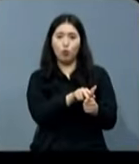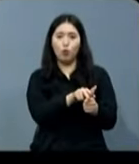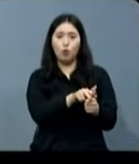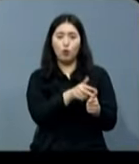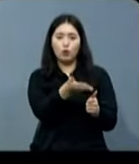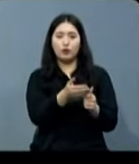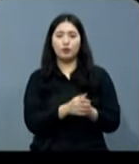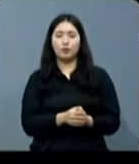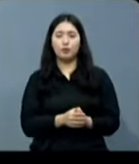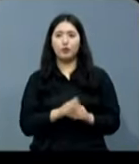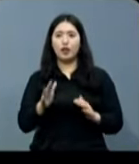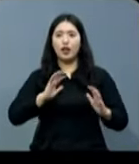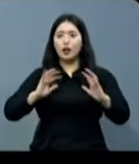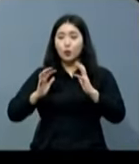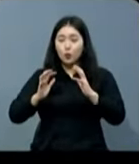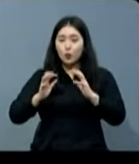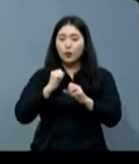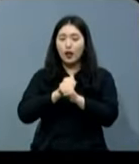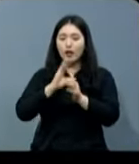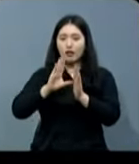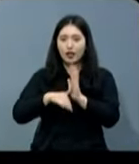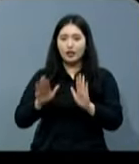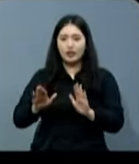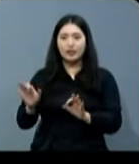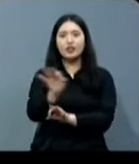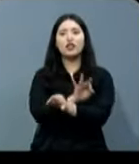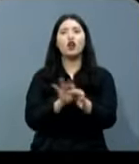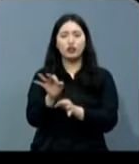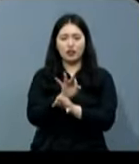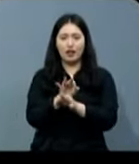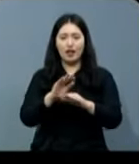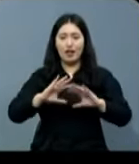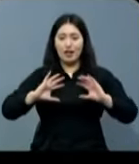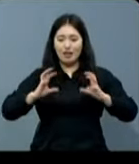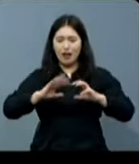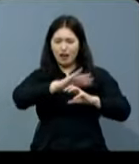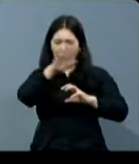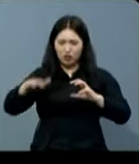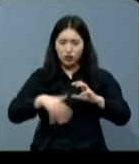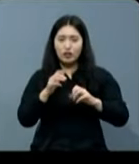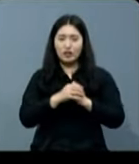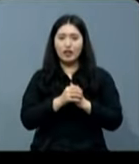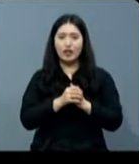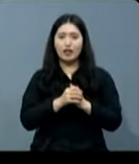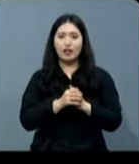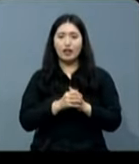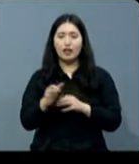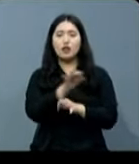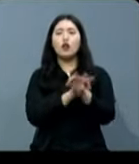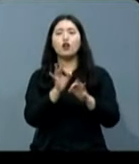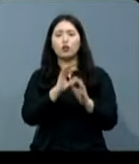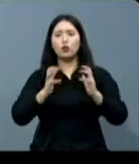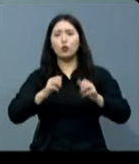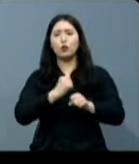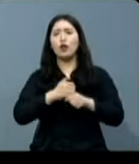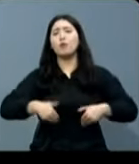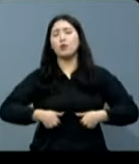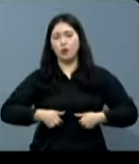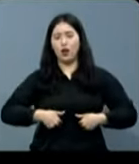저희 토론에서 이제는 좀 경제 토론, 나라 전체를 살릴 그런 토론을 할 때도 왔다고 생각합니다. 홍준표